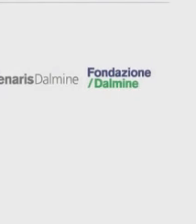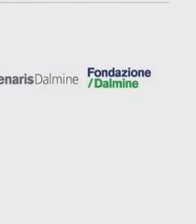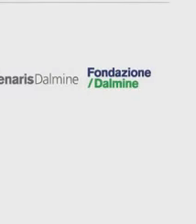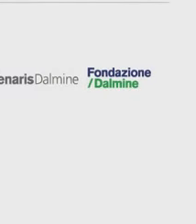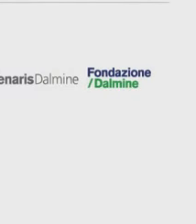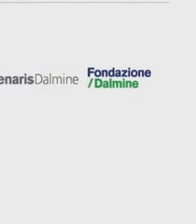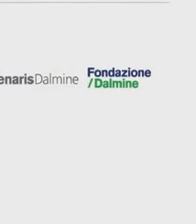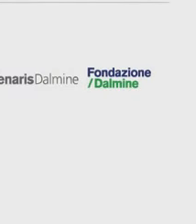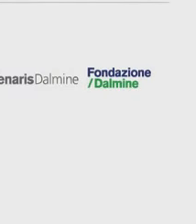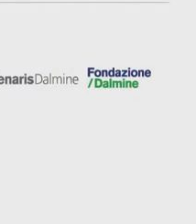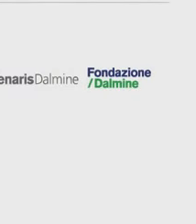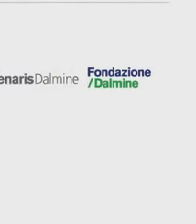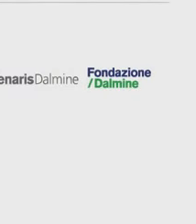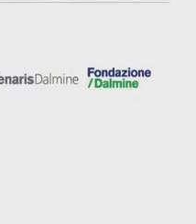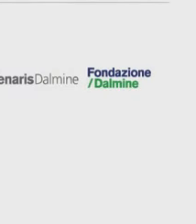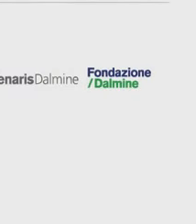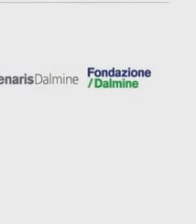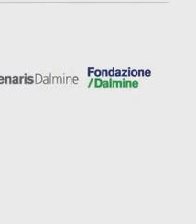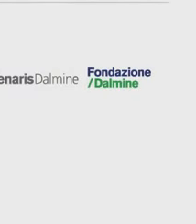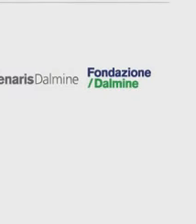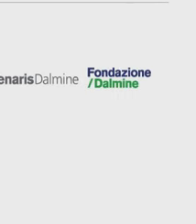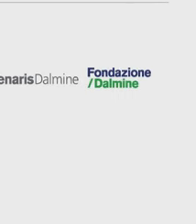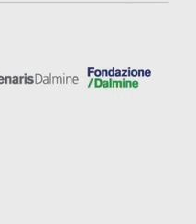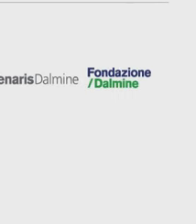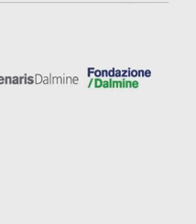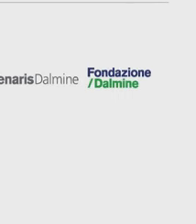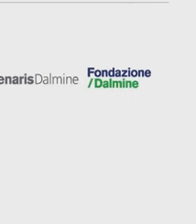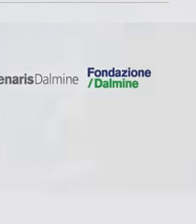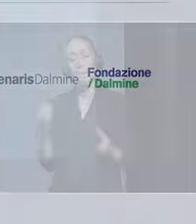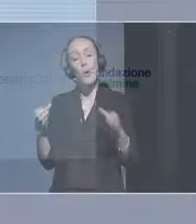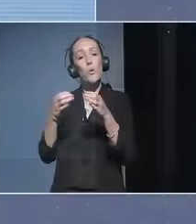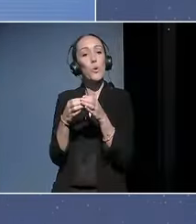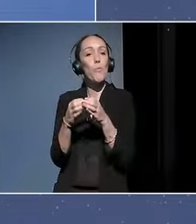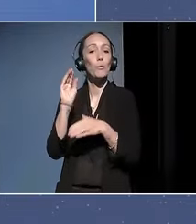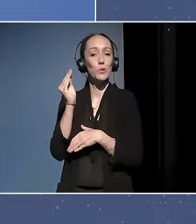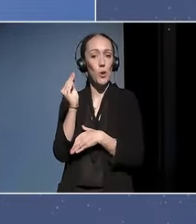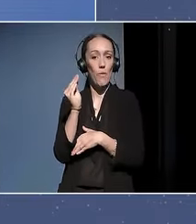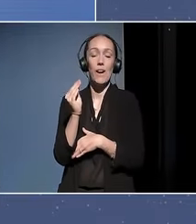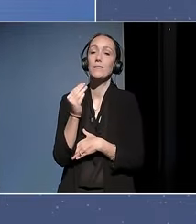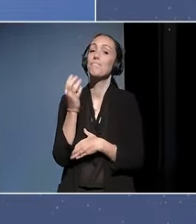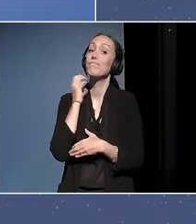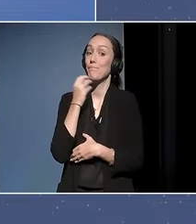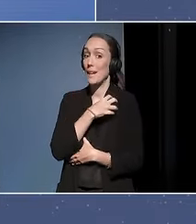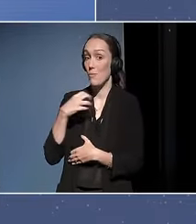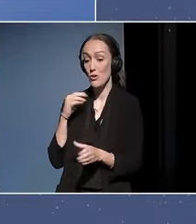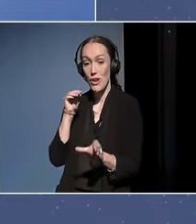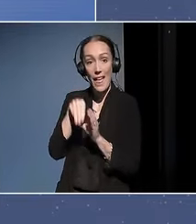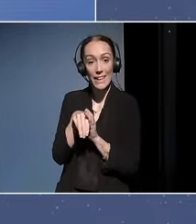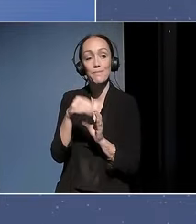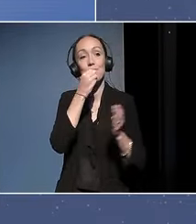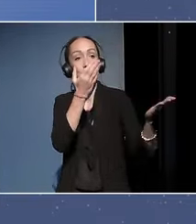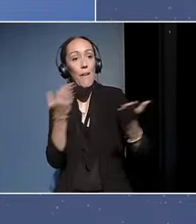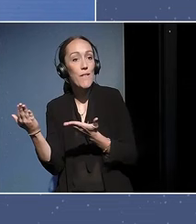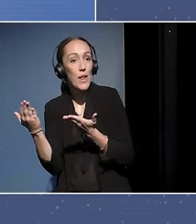Buongiorno sono Federico toller e faccio parte di Science il gruppo giovani di Bergamo scienza vi do il benvenuto all'evento di